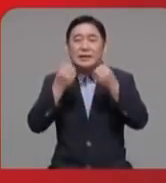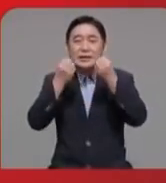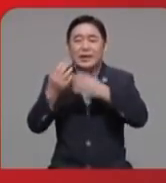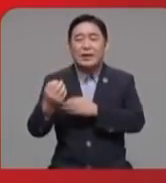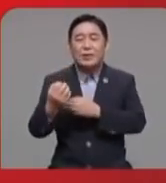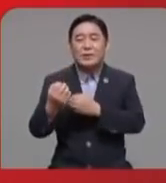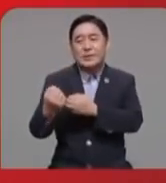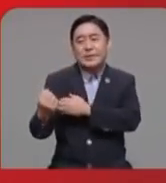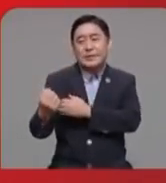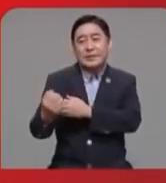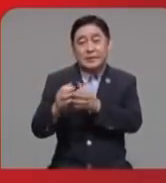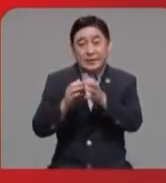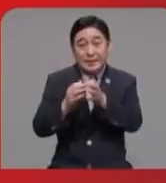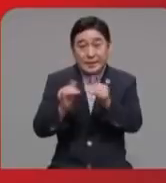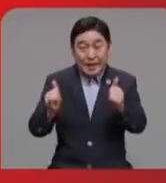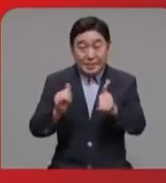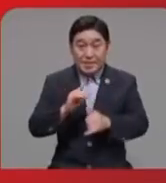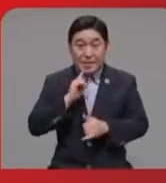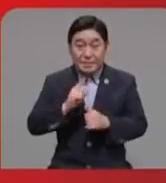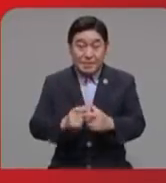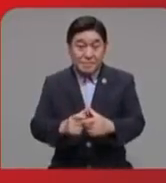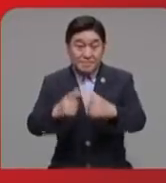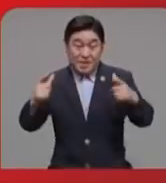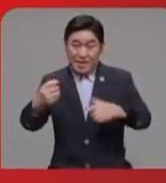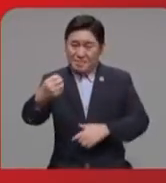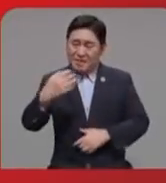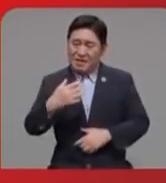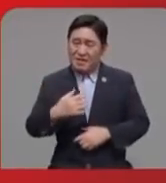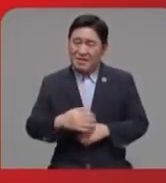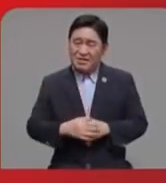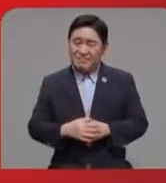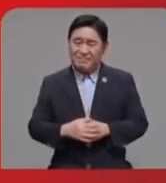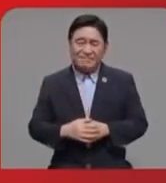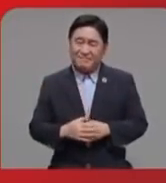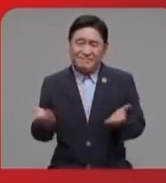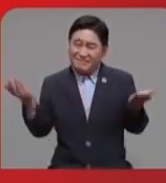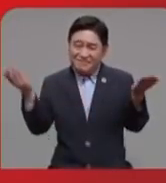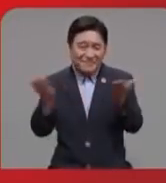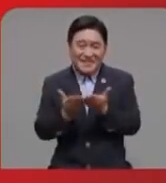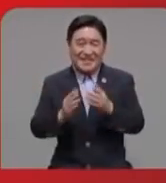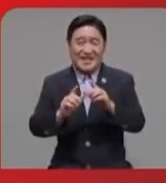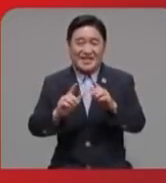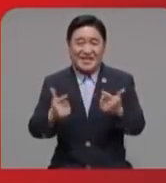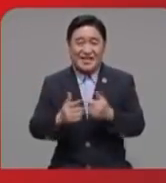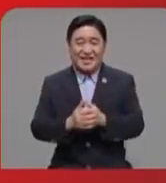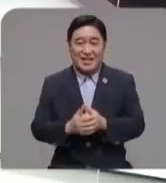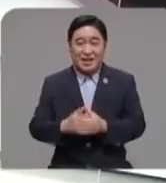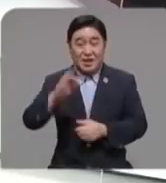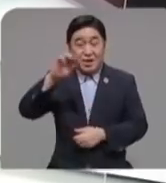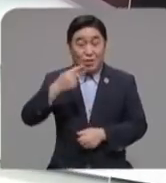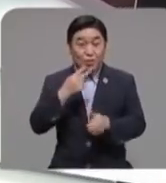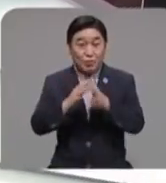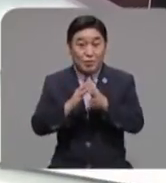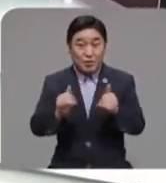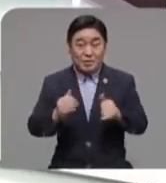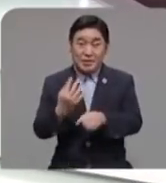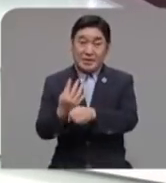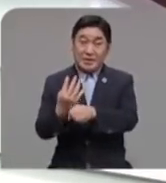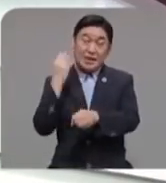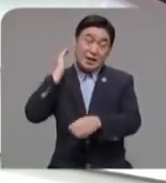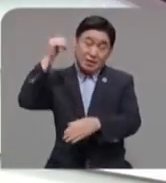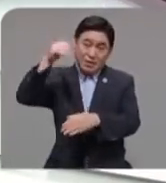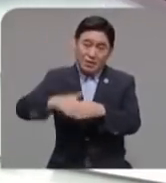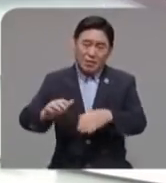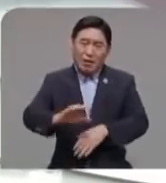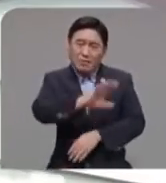새로운 신인이라고 주장하면서 확장성 이야기하는 거는 좀 넌센스다. 그리고 원희룡 후보님이 4년 전